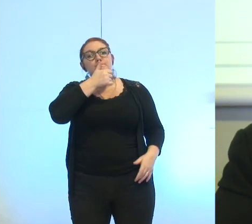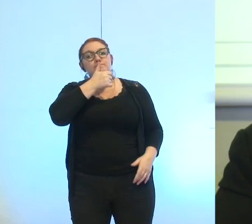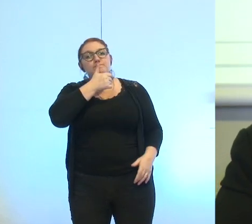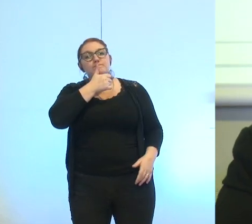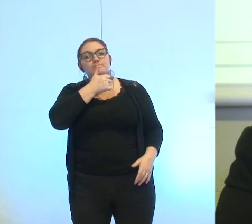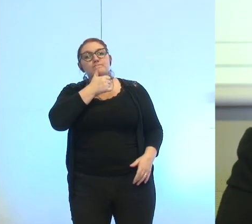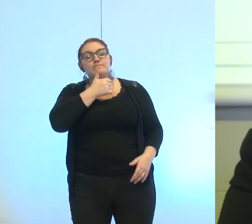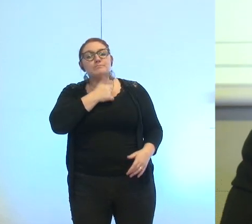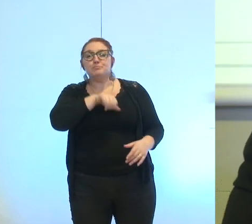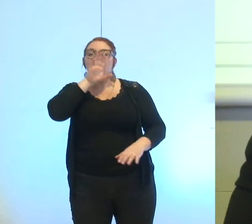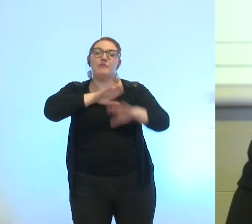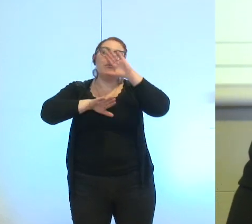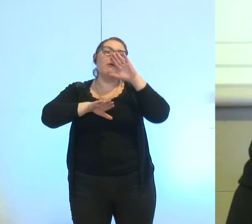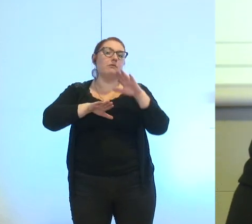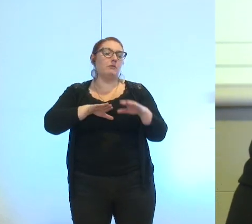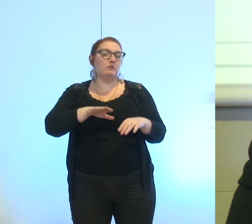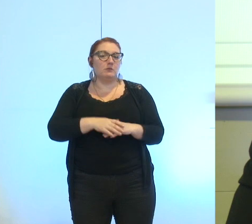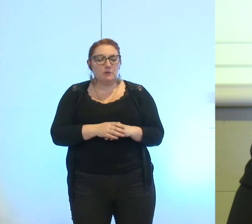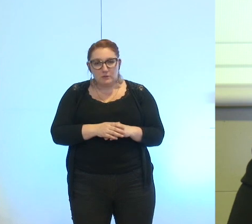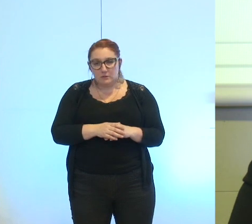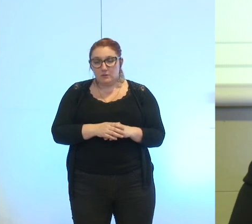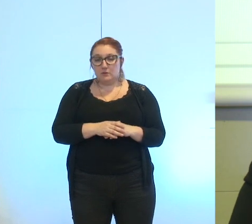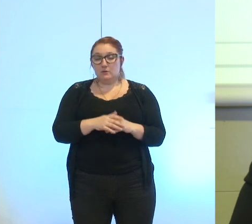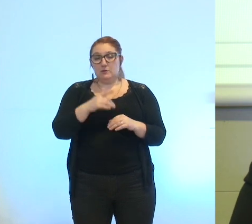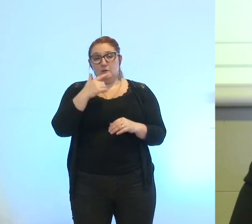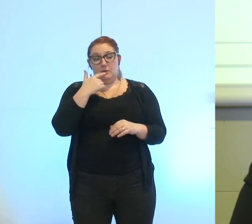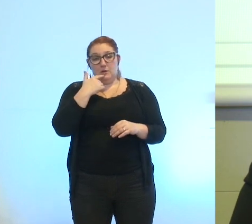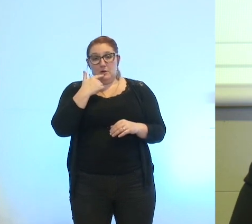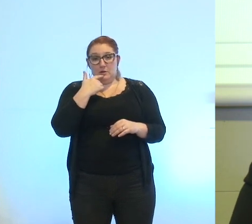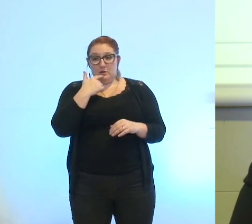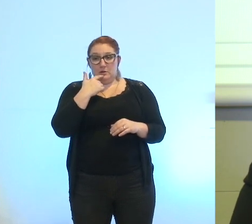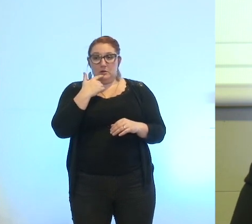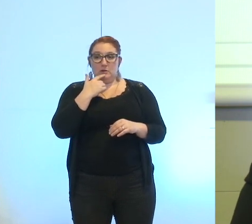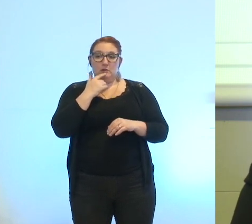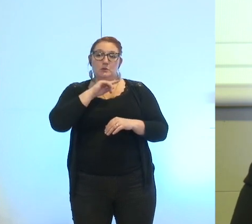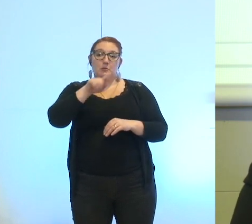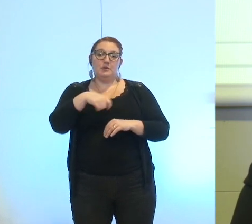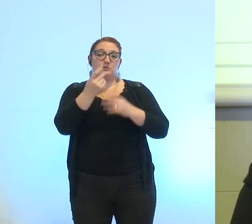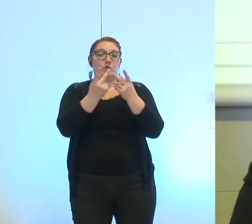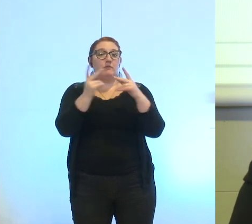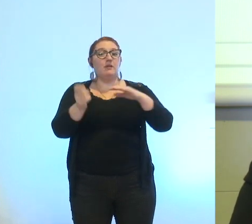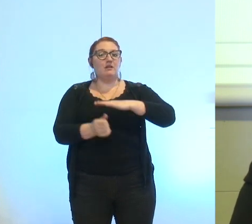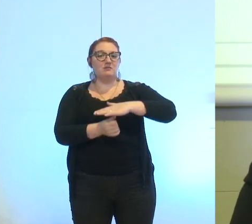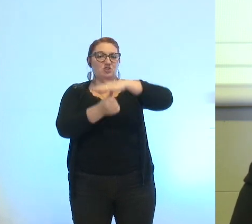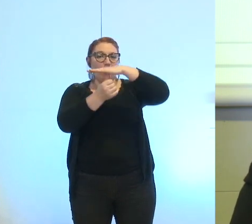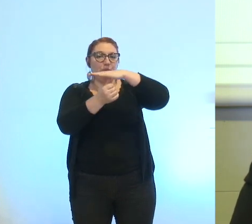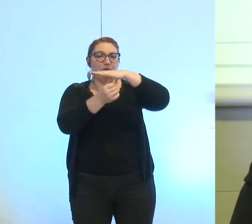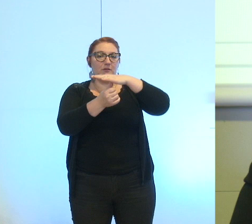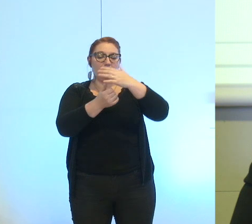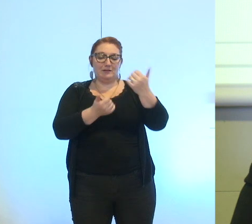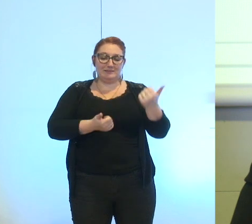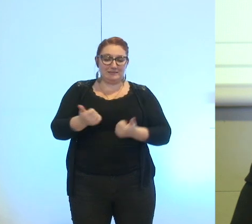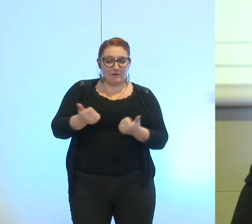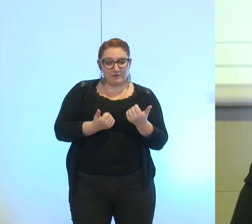peine en effet en plus des charges de centralité doit assumer toute ville centre par les services qu'elle